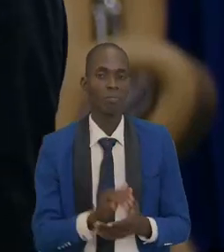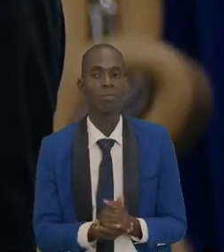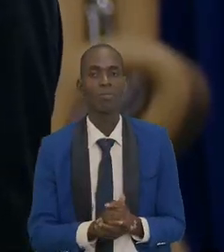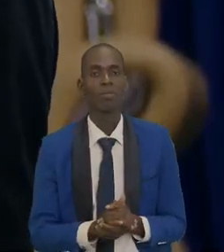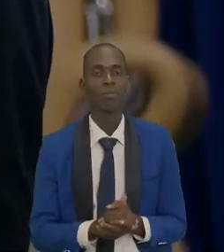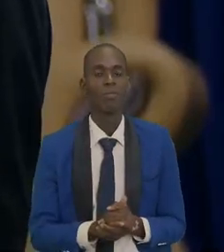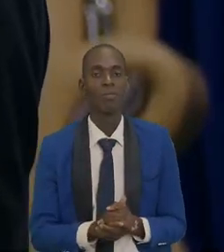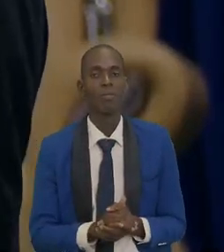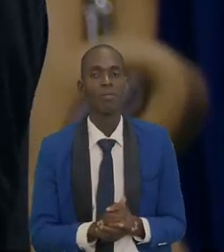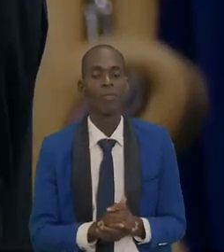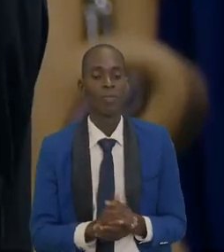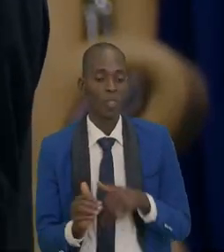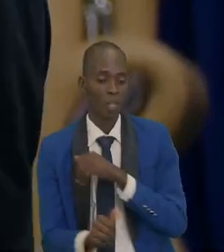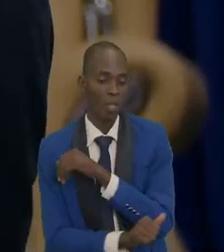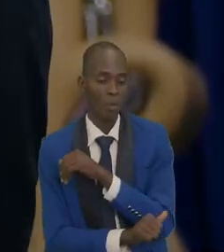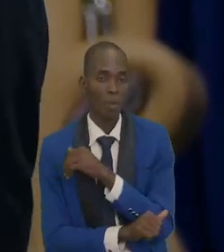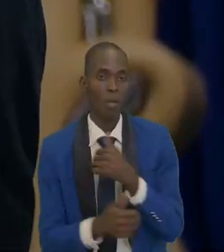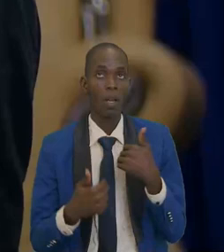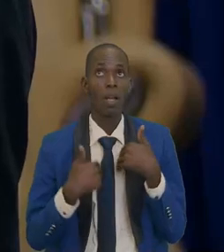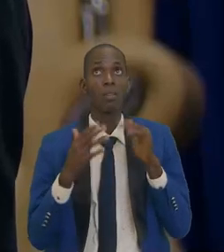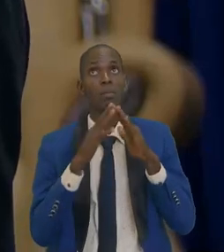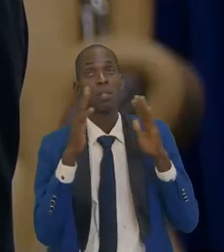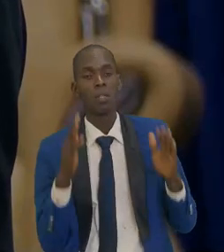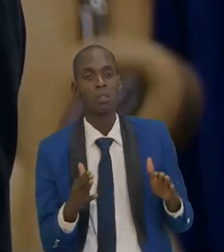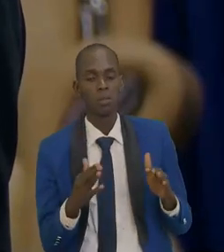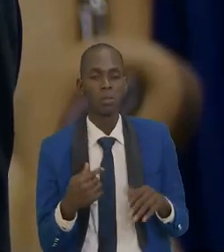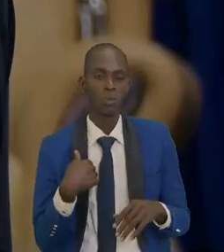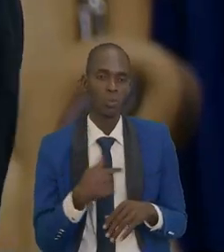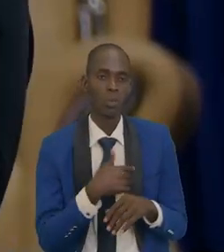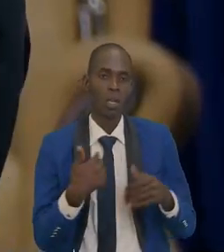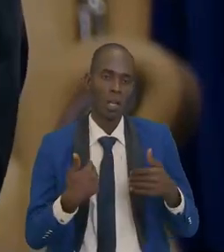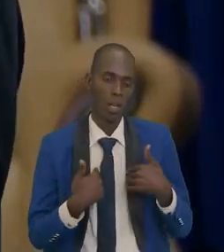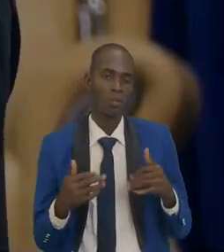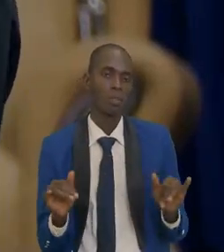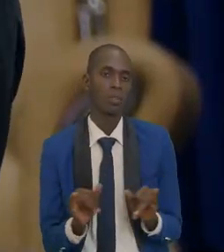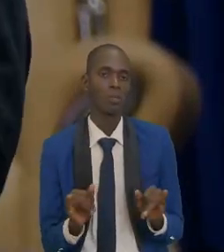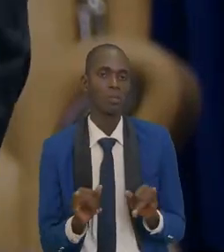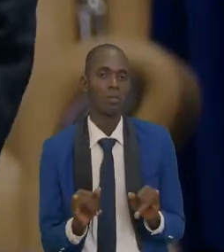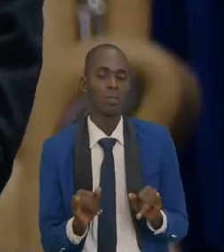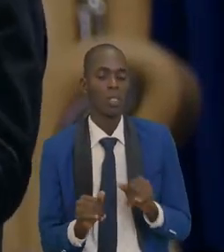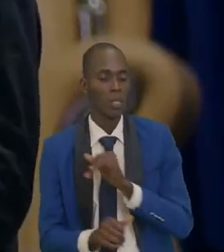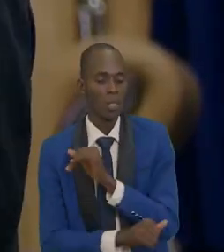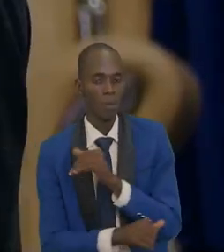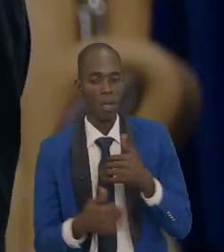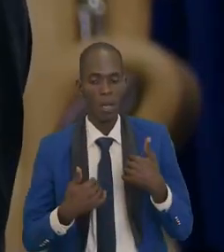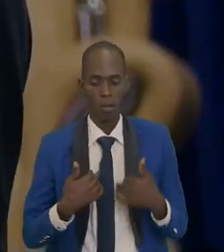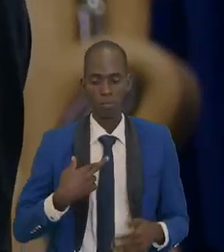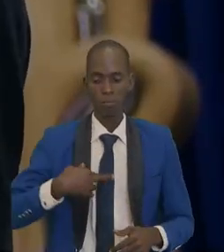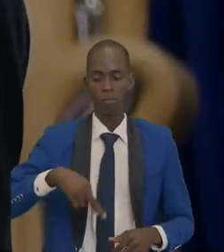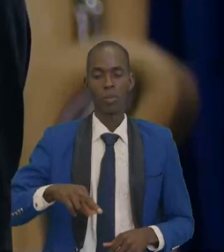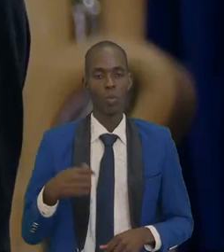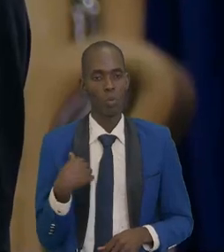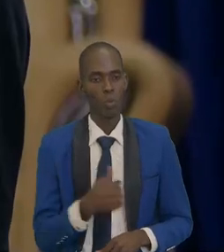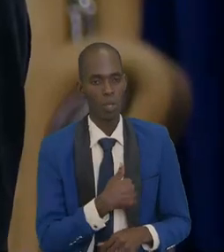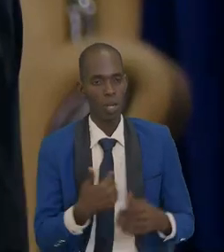n'avons pas? Il a il a un abri et nous l'avons. Il a la religion et nous avons la religion.